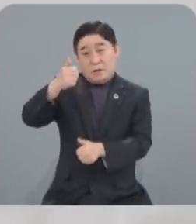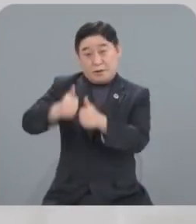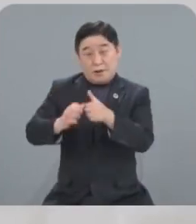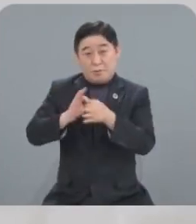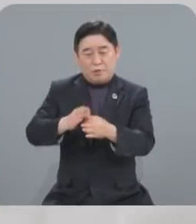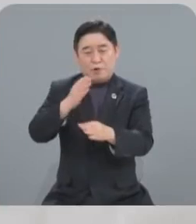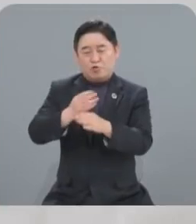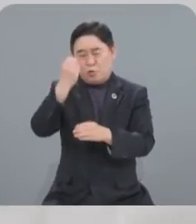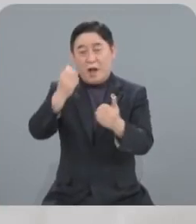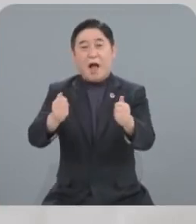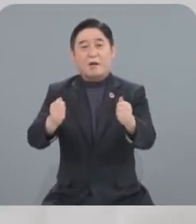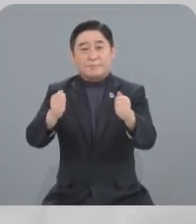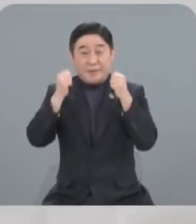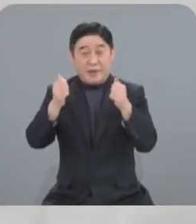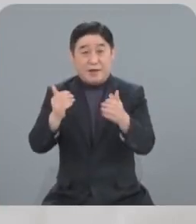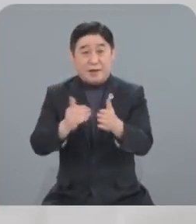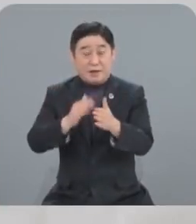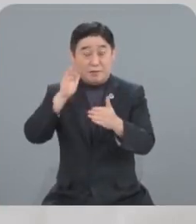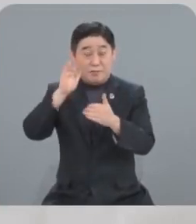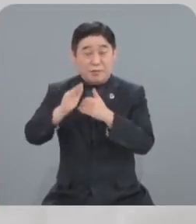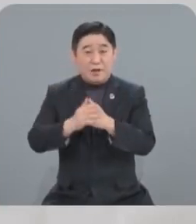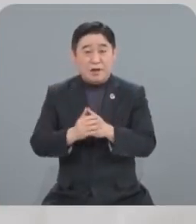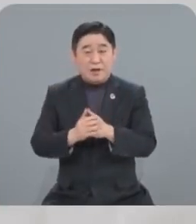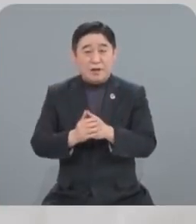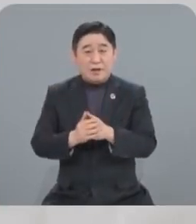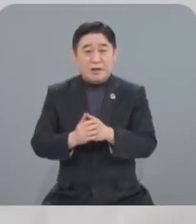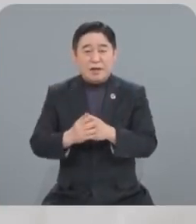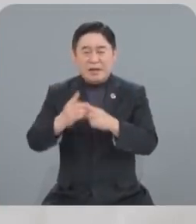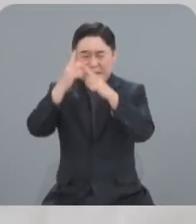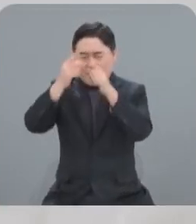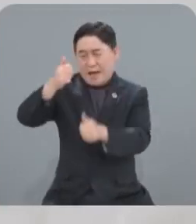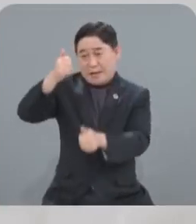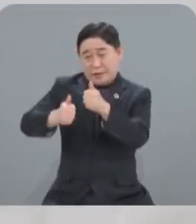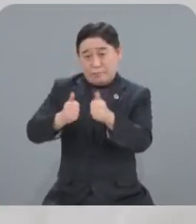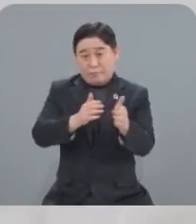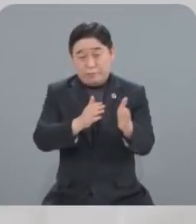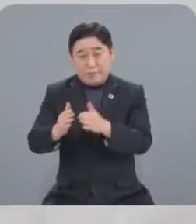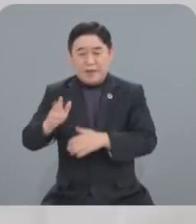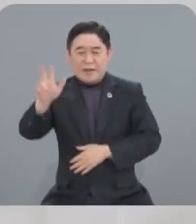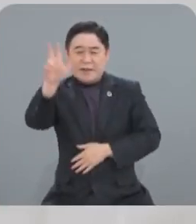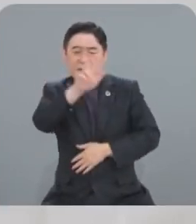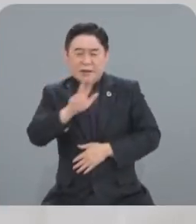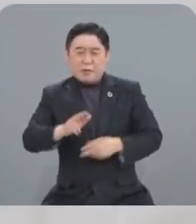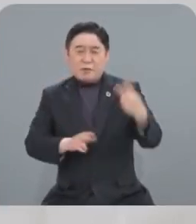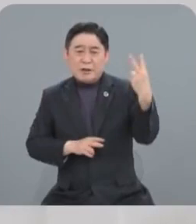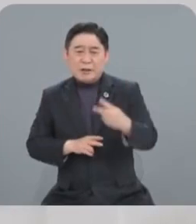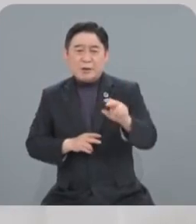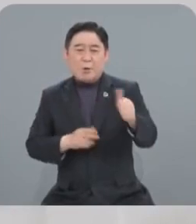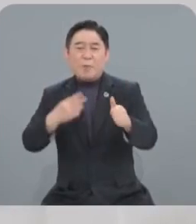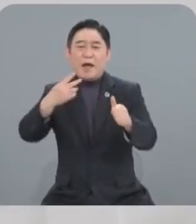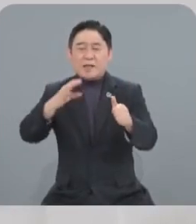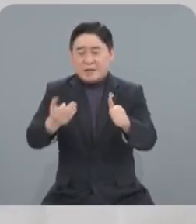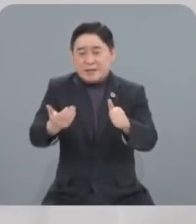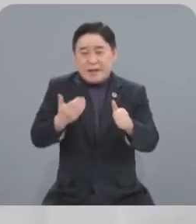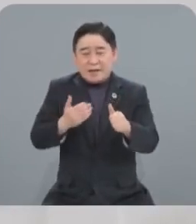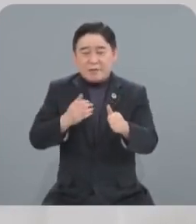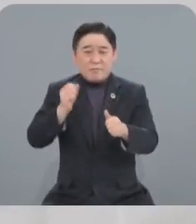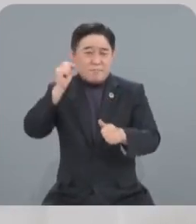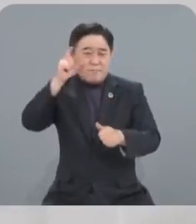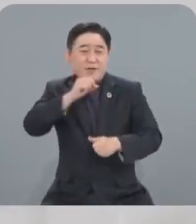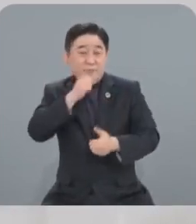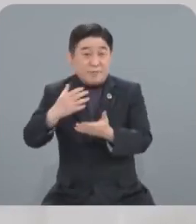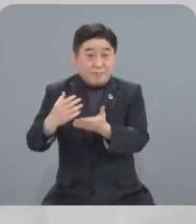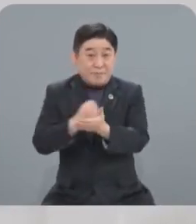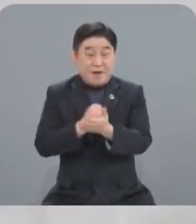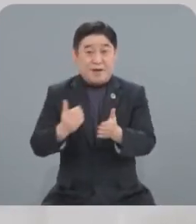중고등학교를 졸업하고 그해 학력고사 릴 준비에 전국 2천 5백 등 안에 드는 우수한 성적을